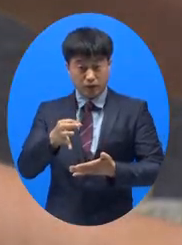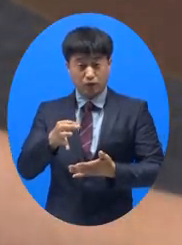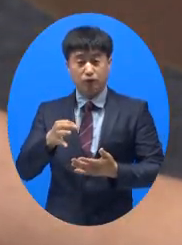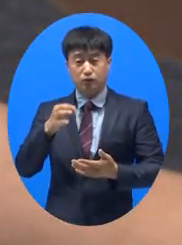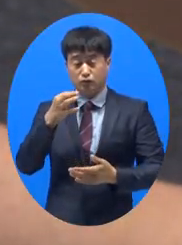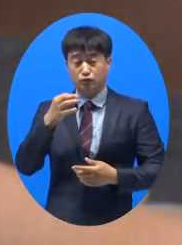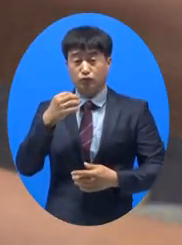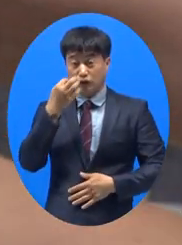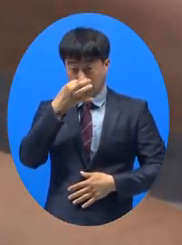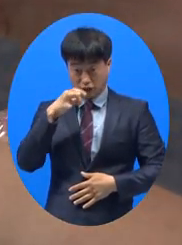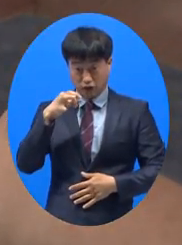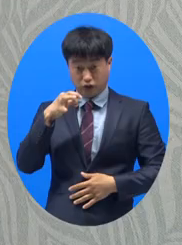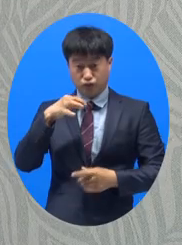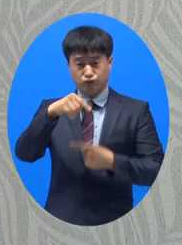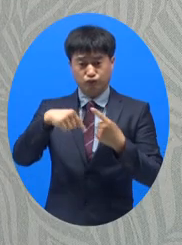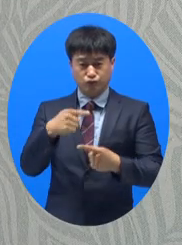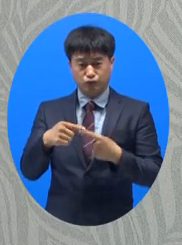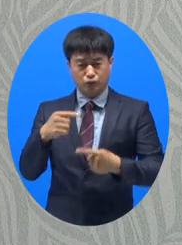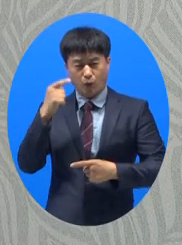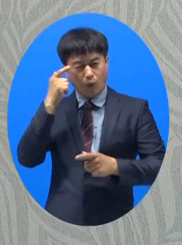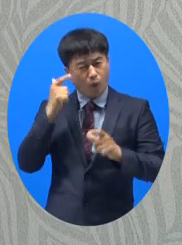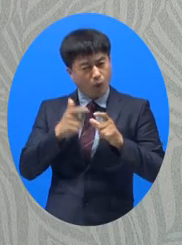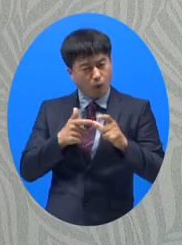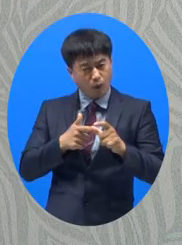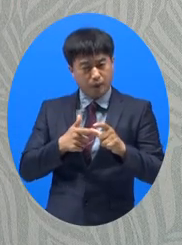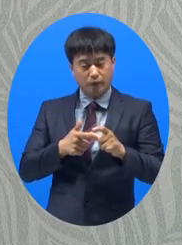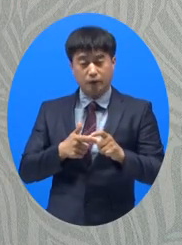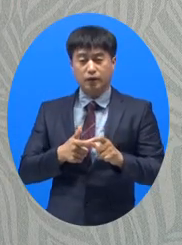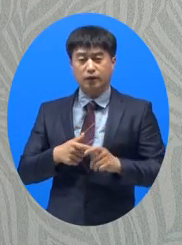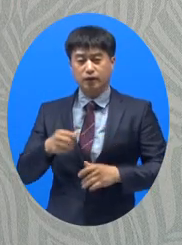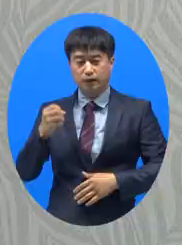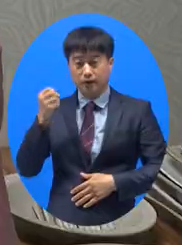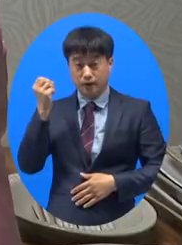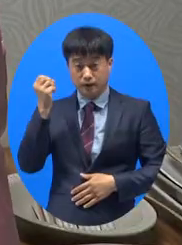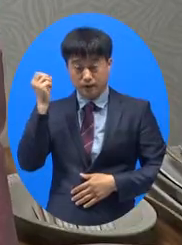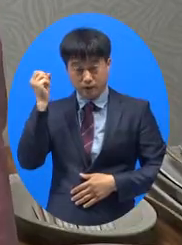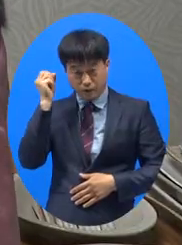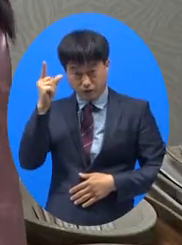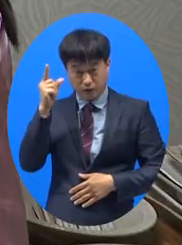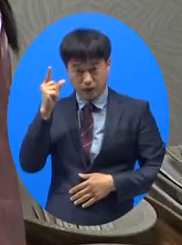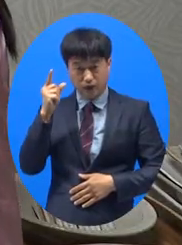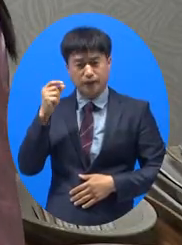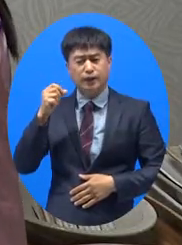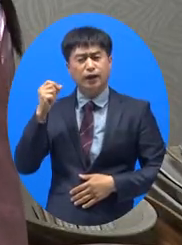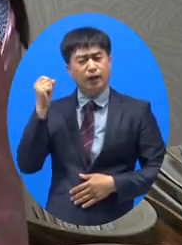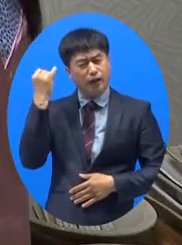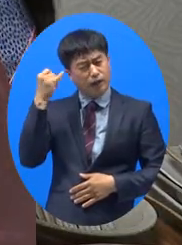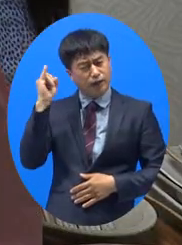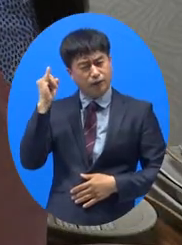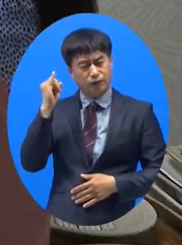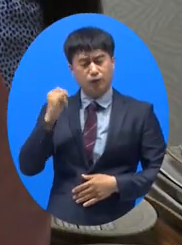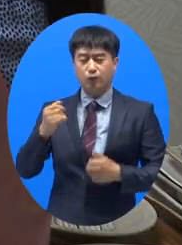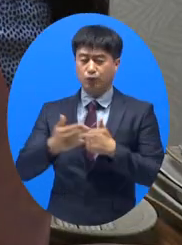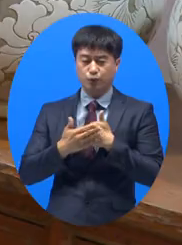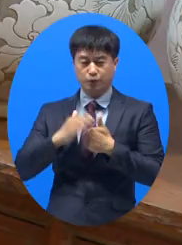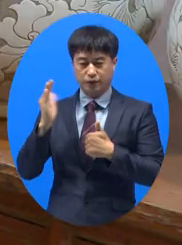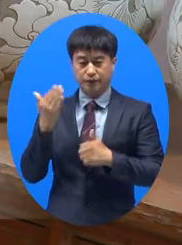운영을 위해 늘 고심하는데 골목 상권 매니저의 신선한 아이디어가 알뜰한 예산 운영에 톡톡히 도움이 되고